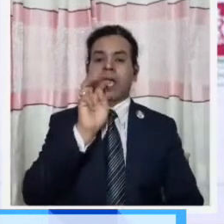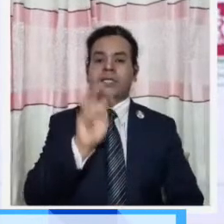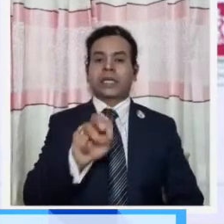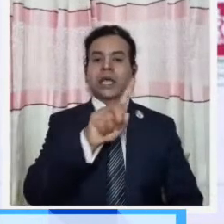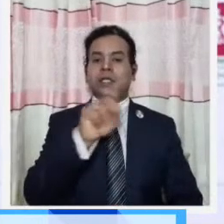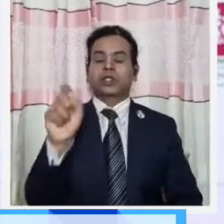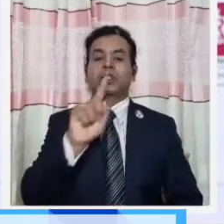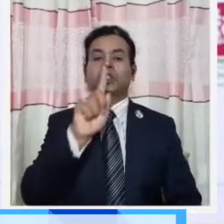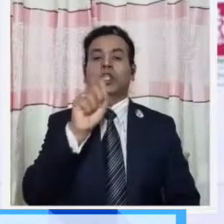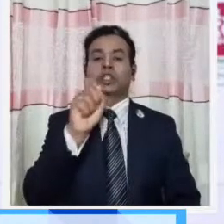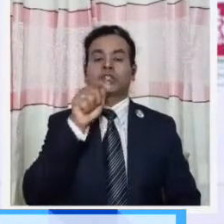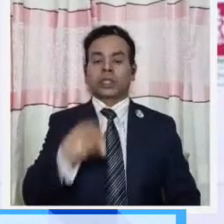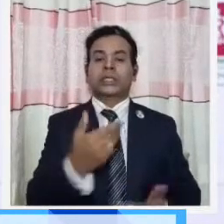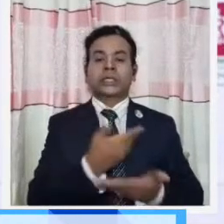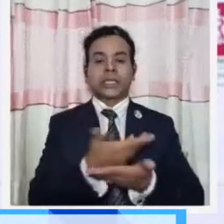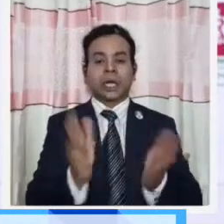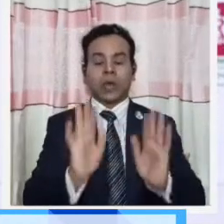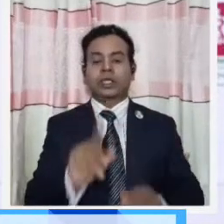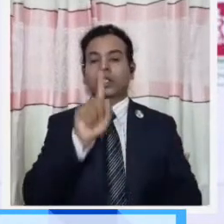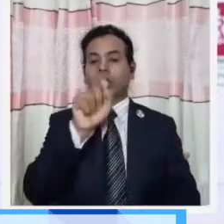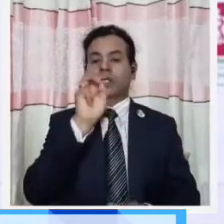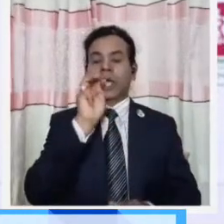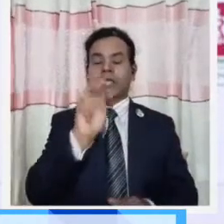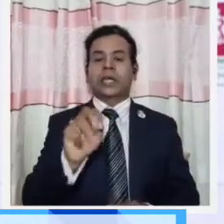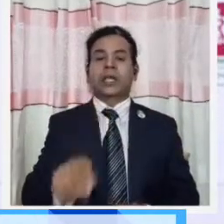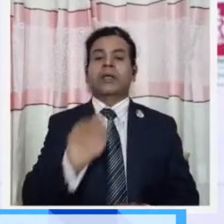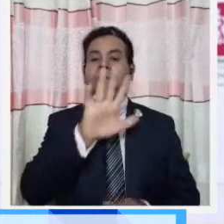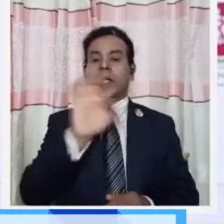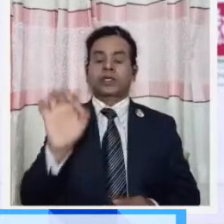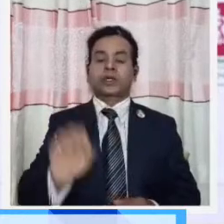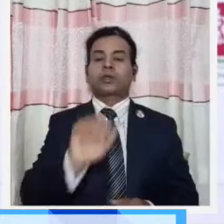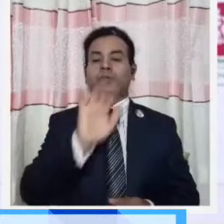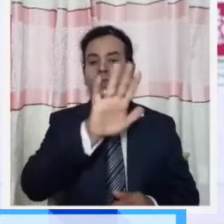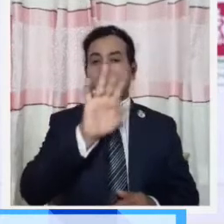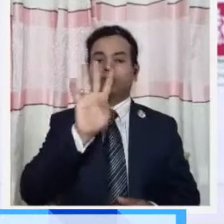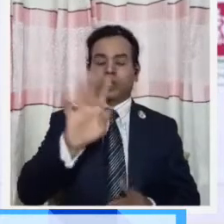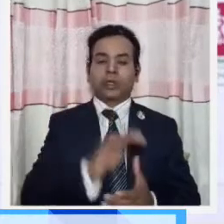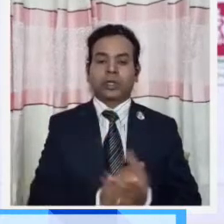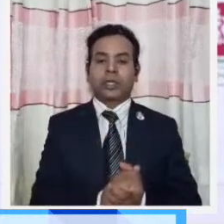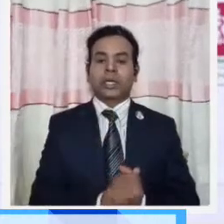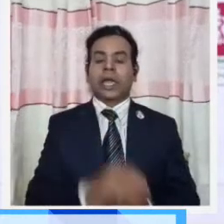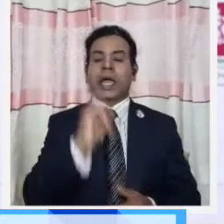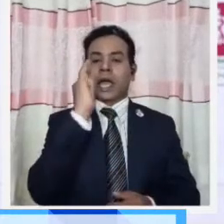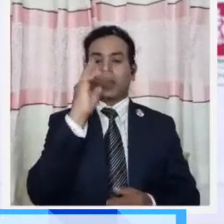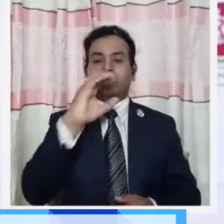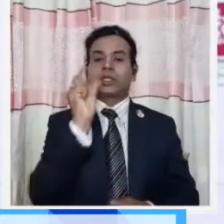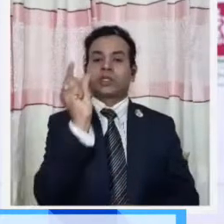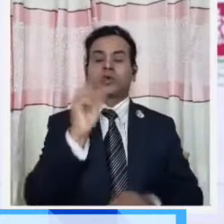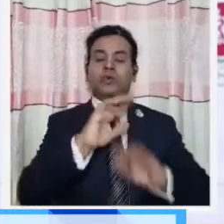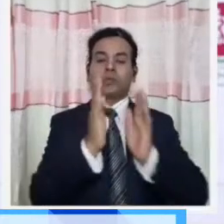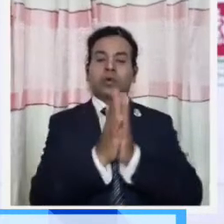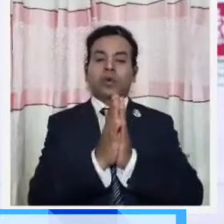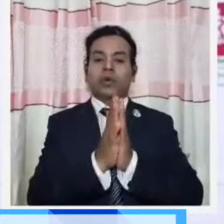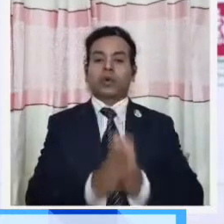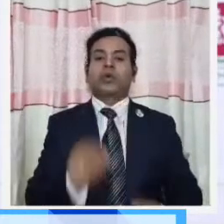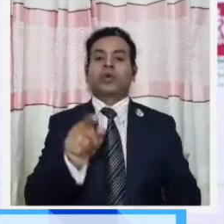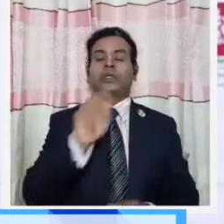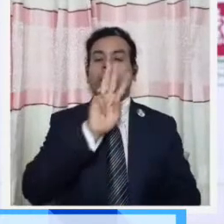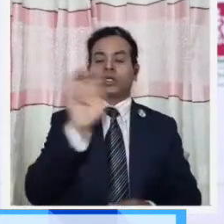সংখ্যা ১৪,৬৬৪টি, রোগী ভর্তি আছে ৪,১১০ জন এবং সাধারণ শয্যা খালি